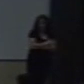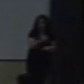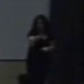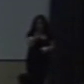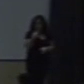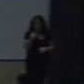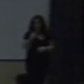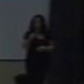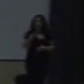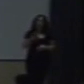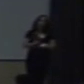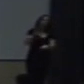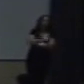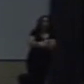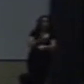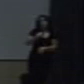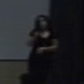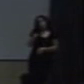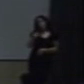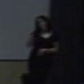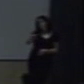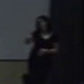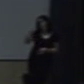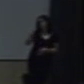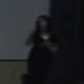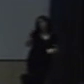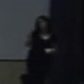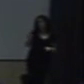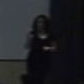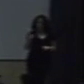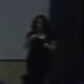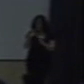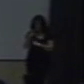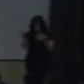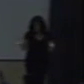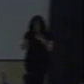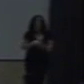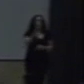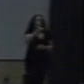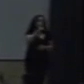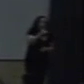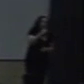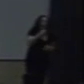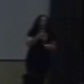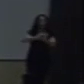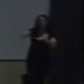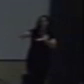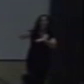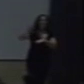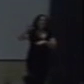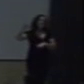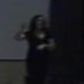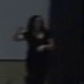diguéssim, deixeu-me fer esment també que Twitter, al marge de Síria, Líbia i tots aquests